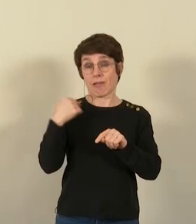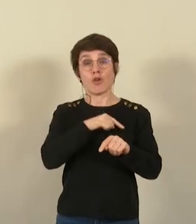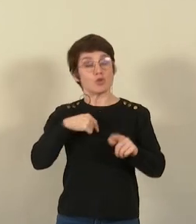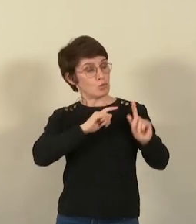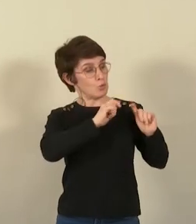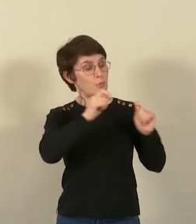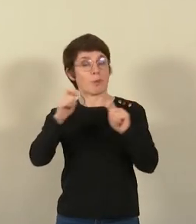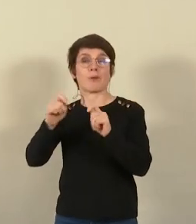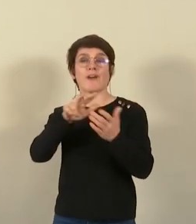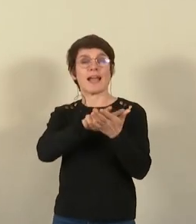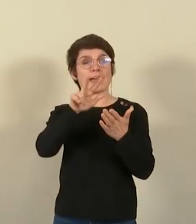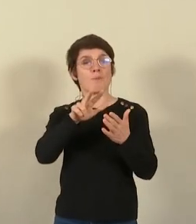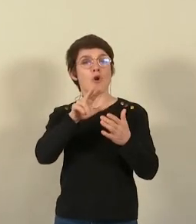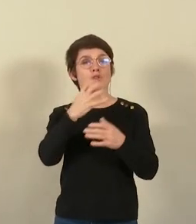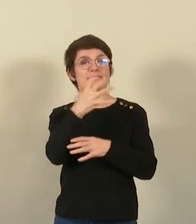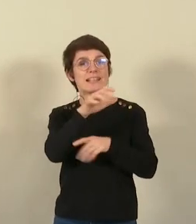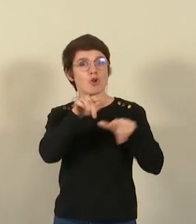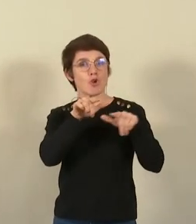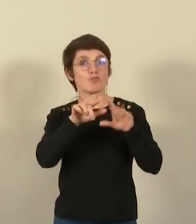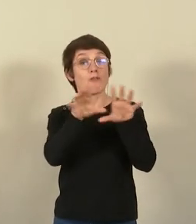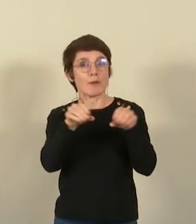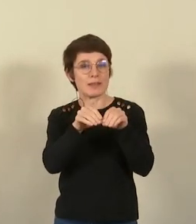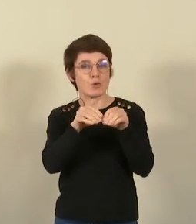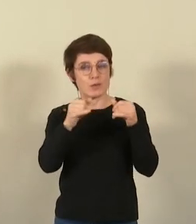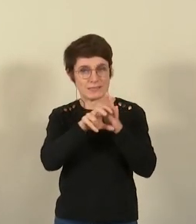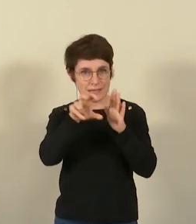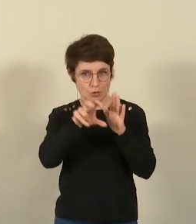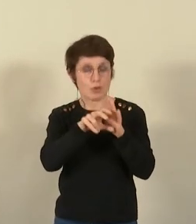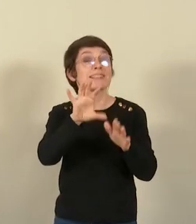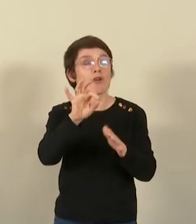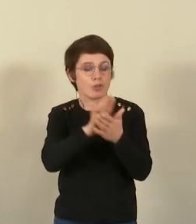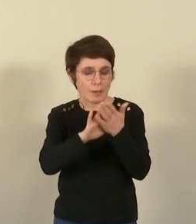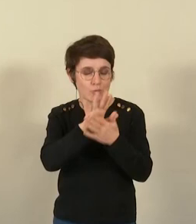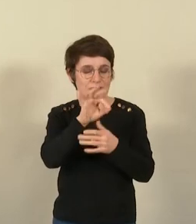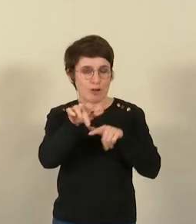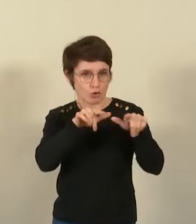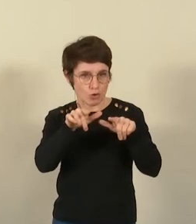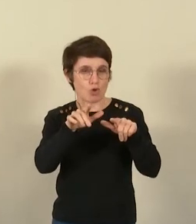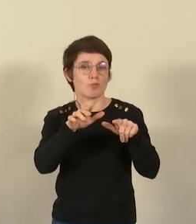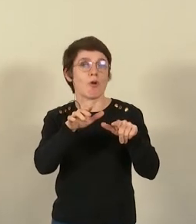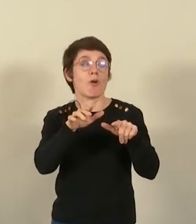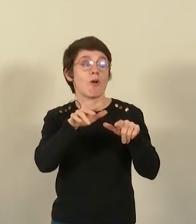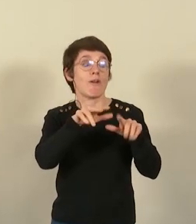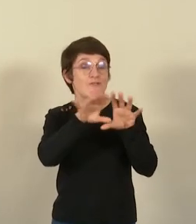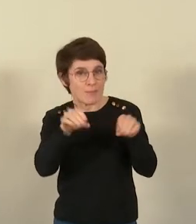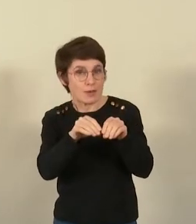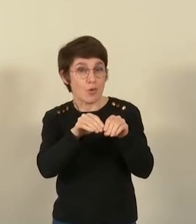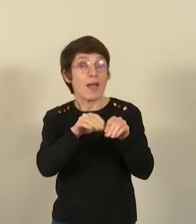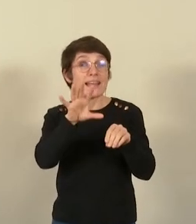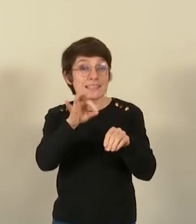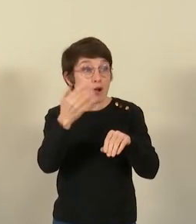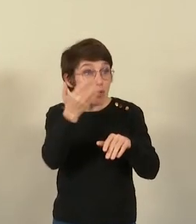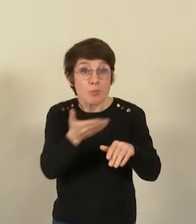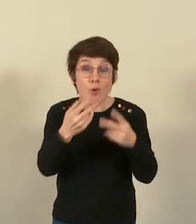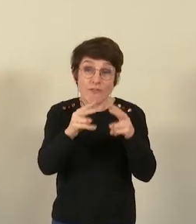sociaux familiaux pour l'année 2023 à Grenoble 50 logements sociaux pour une ville de 160000 habitants 50